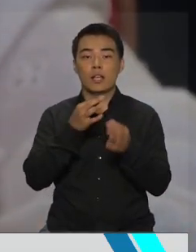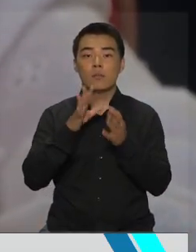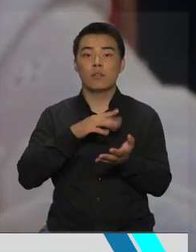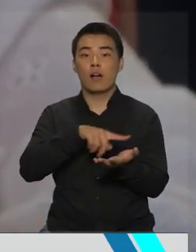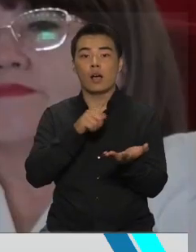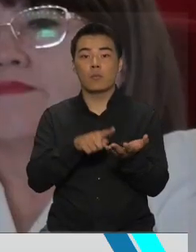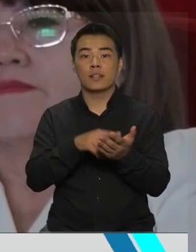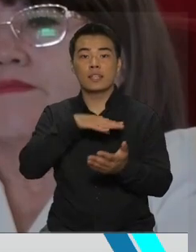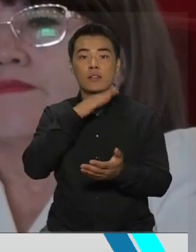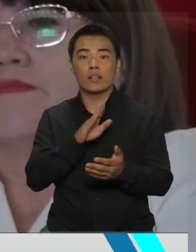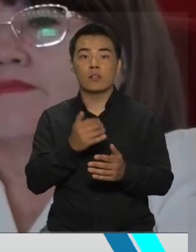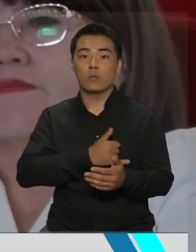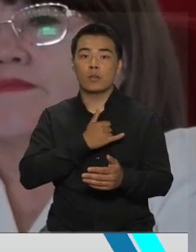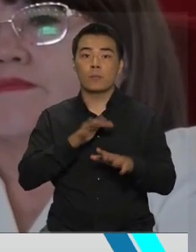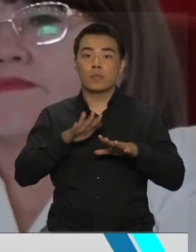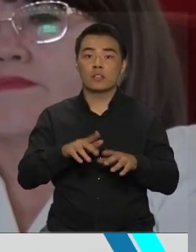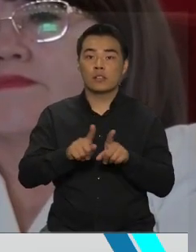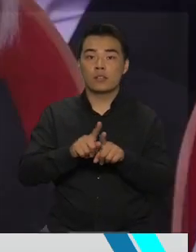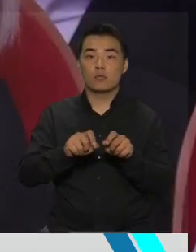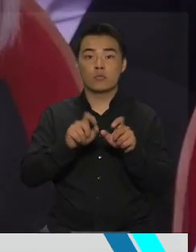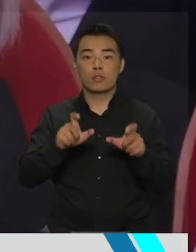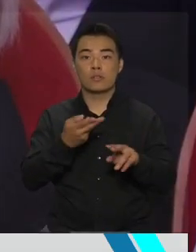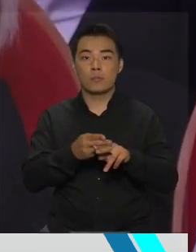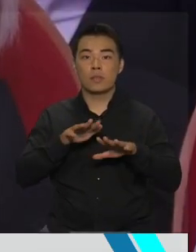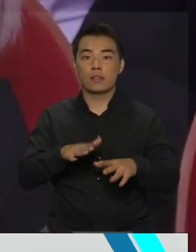вопросы дефицита ученических мест в школах, а также